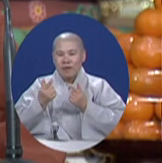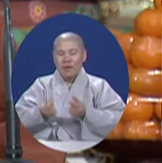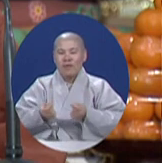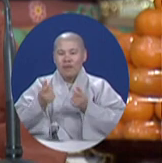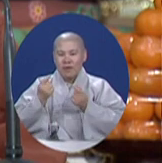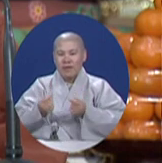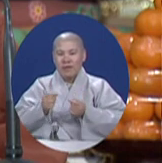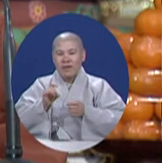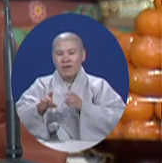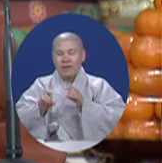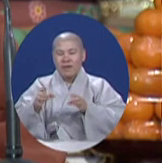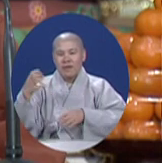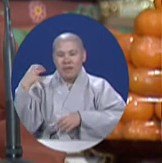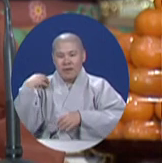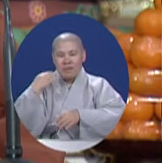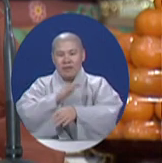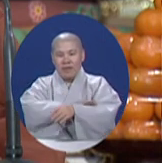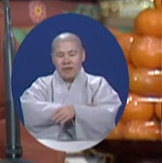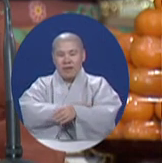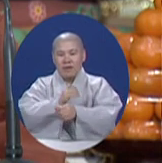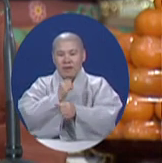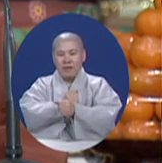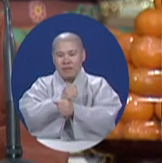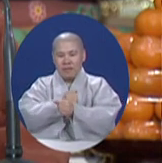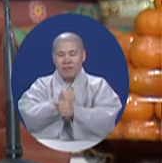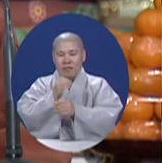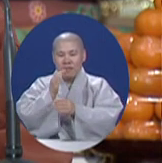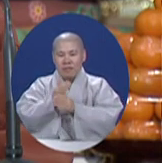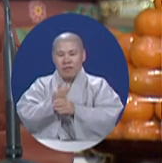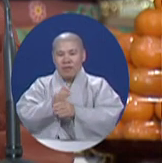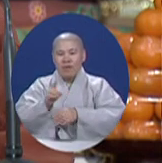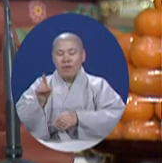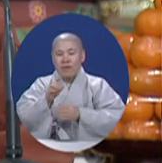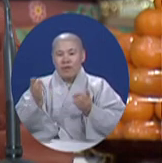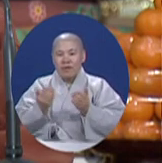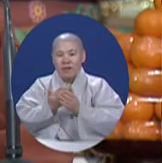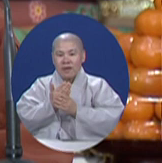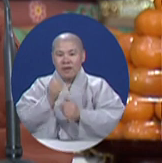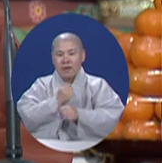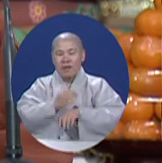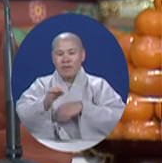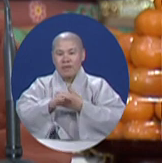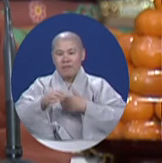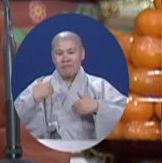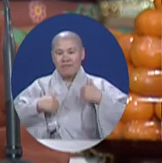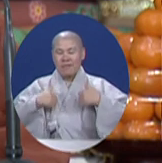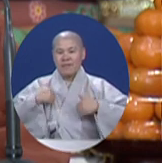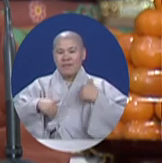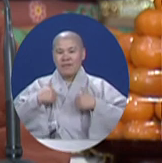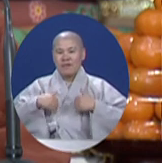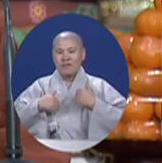맡은 책임을 잘 하다 보면 어떤 일이 생기는가 참 재미있어요.